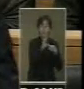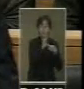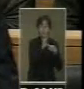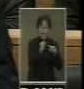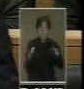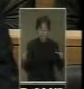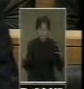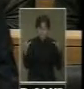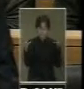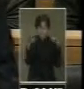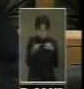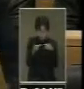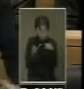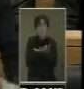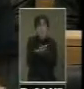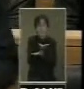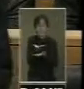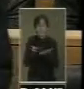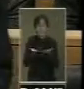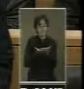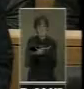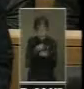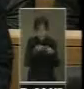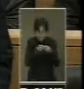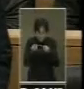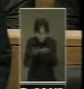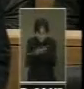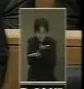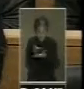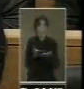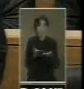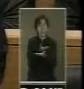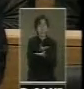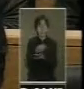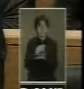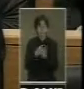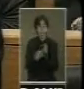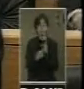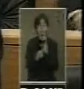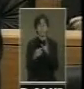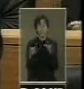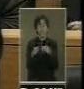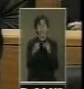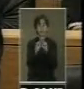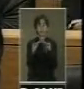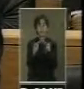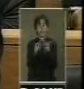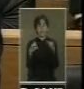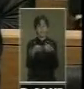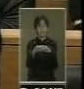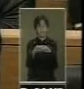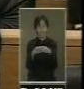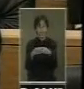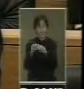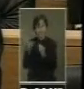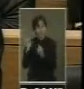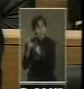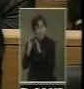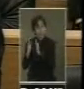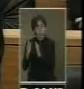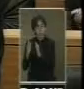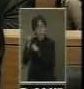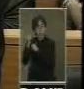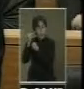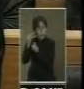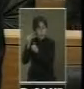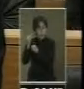คุยกับรัฐบาลนะครับเรามาหาลือกันนะครับเพื่อจะหาทางว่าเอากันแค่ไหนให้มันจ